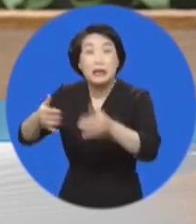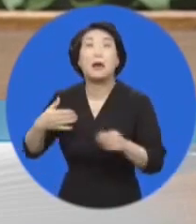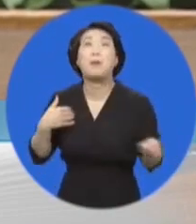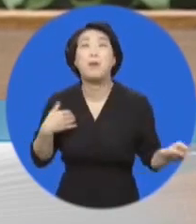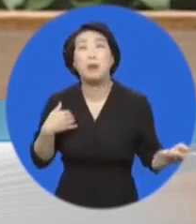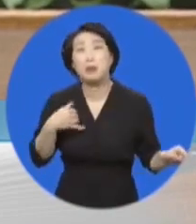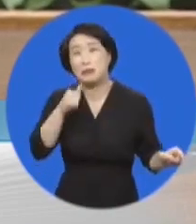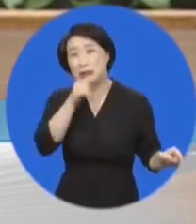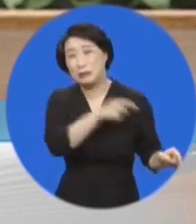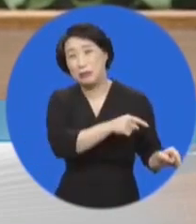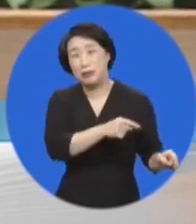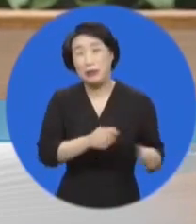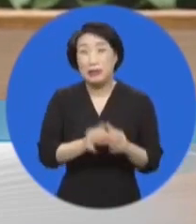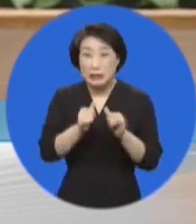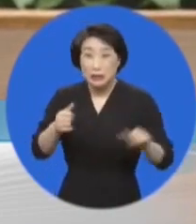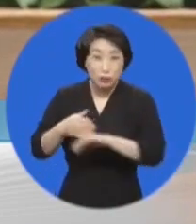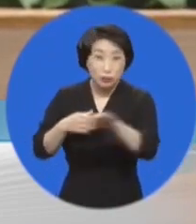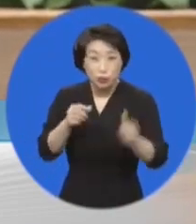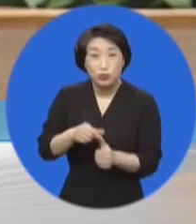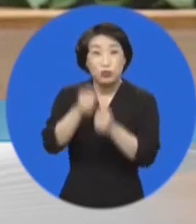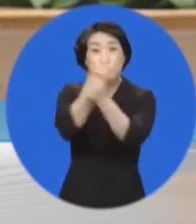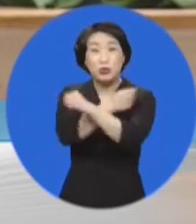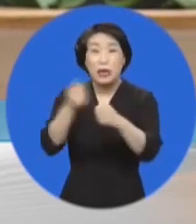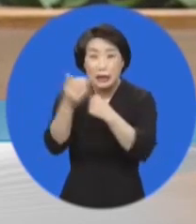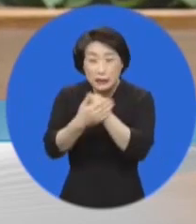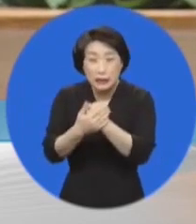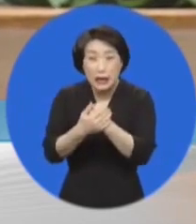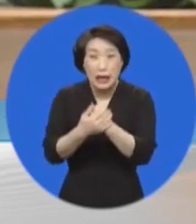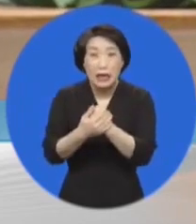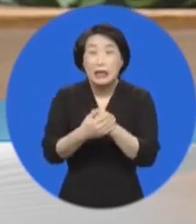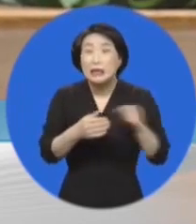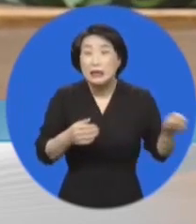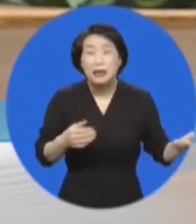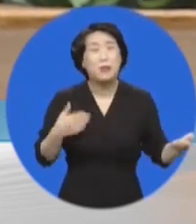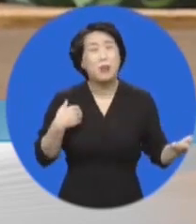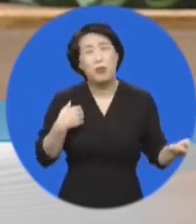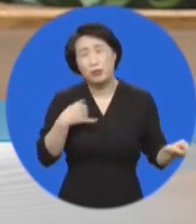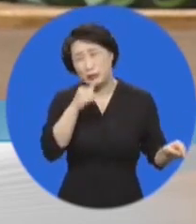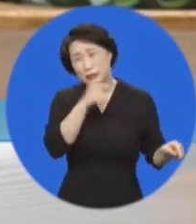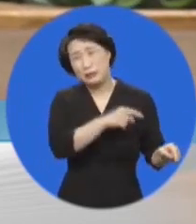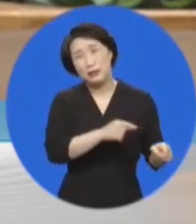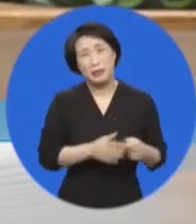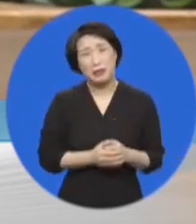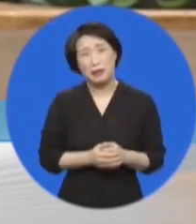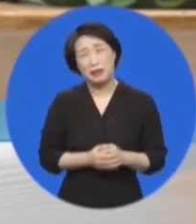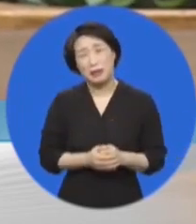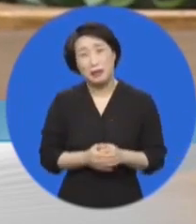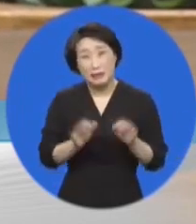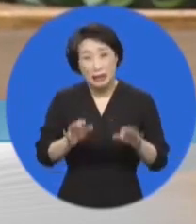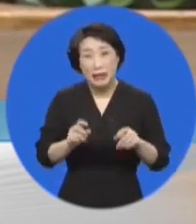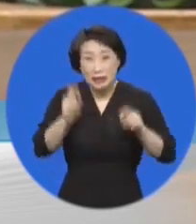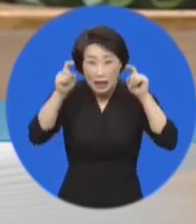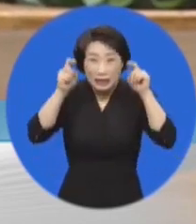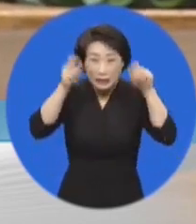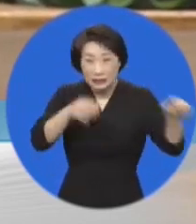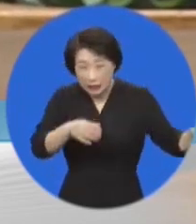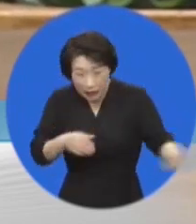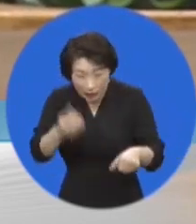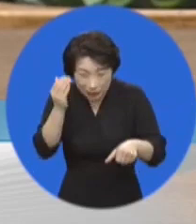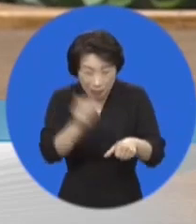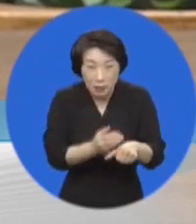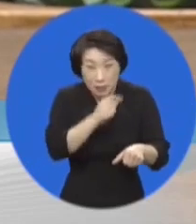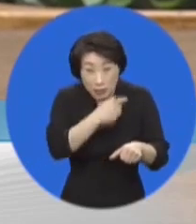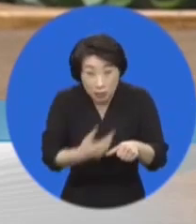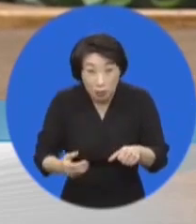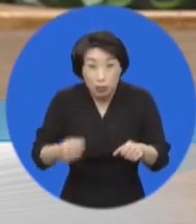자, 인류 구속의 은총의 도리를 모르는 자, 그토록 양을 잡아 피 흘리고